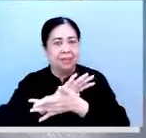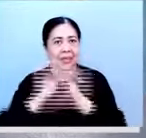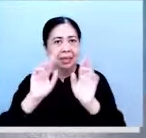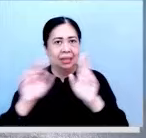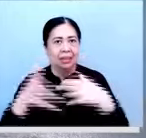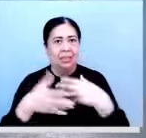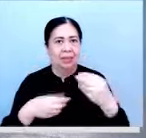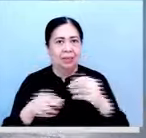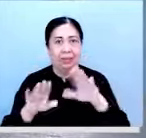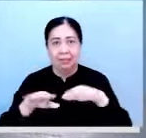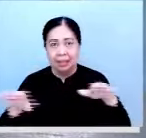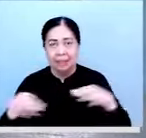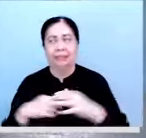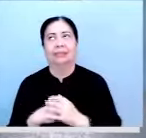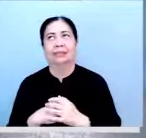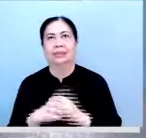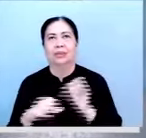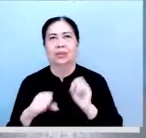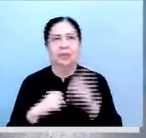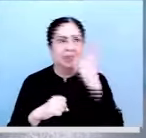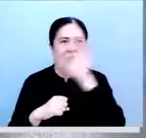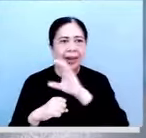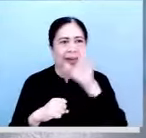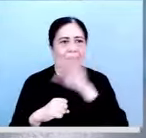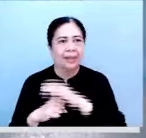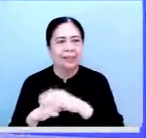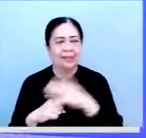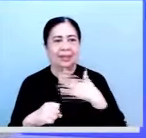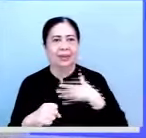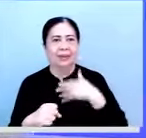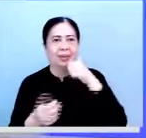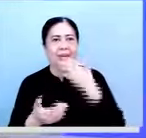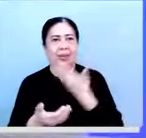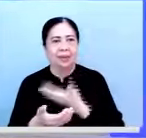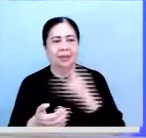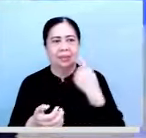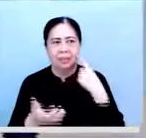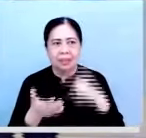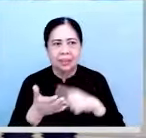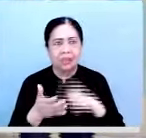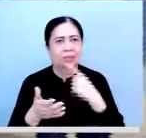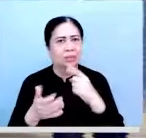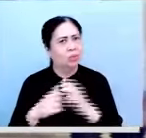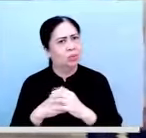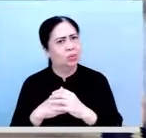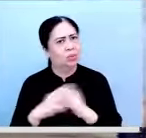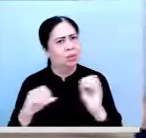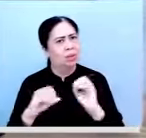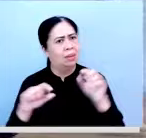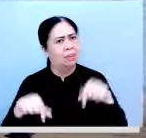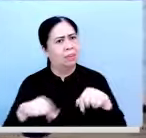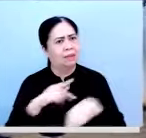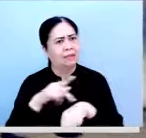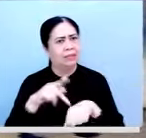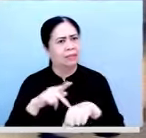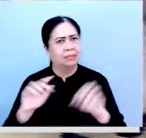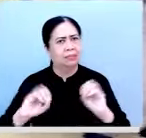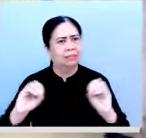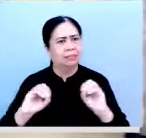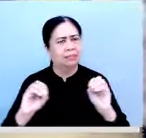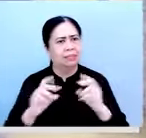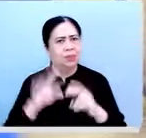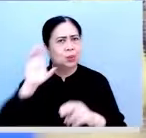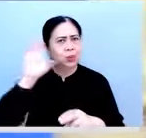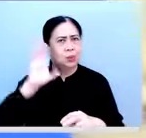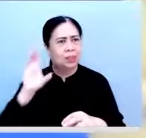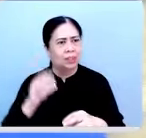bata. So, naghanap na yung wife ko, and then nakita niya to. Sabi namin, wala pa to sa Philippines. It's very unique